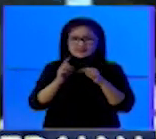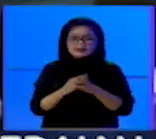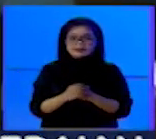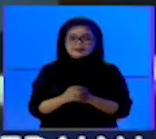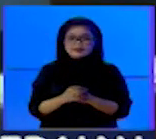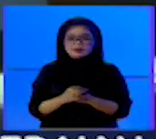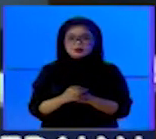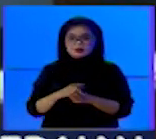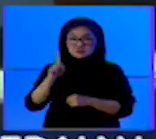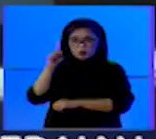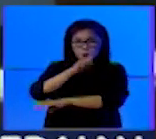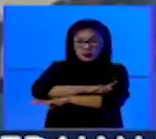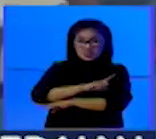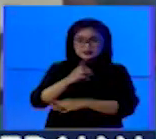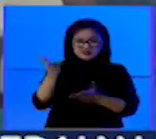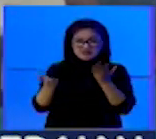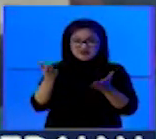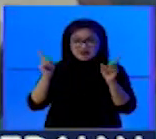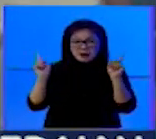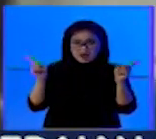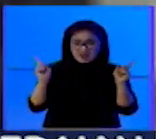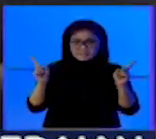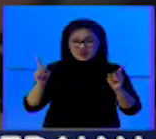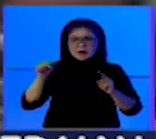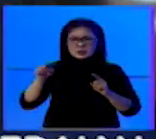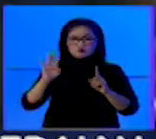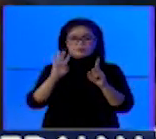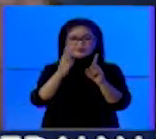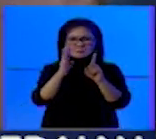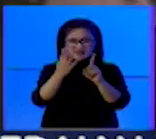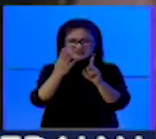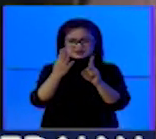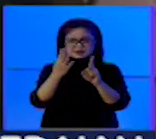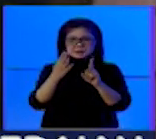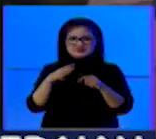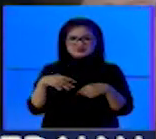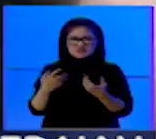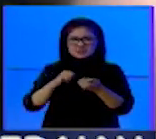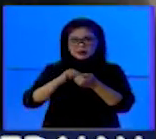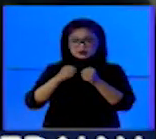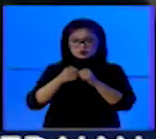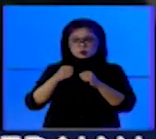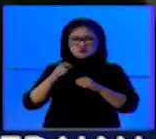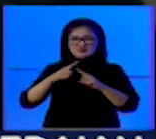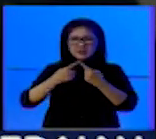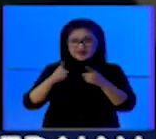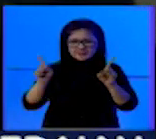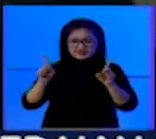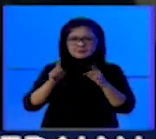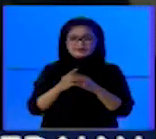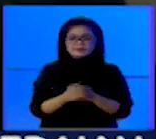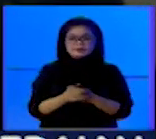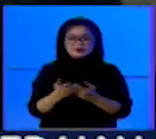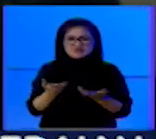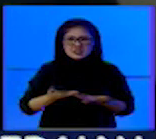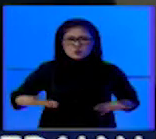Dalam sehari, Pengadilan Agama Kelas 1 Batang menangani 15 berkas perkara perceraian. Kalau pandemi kemarin kan 2